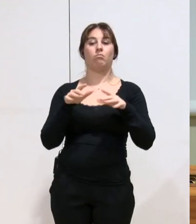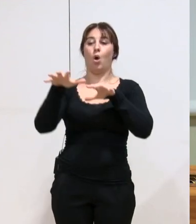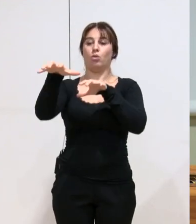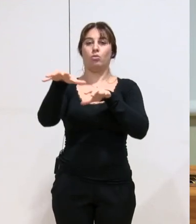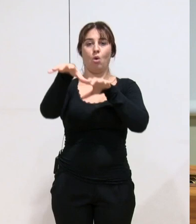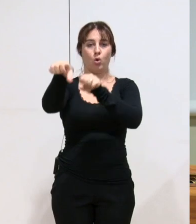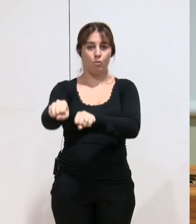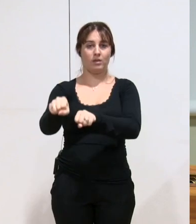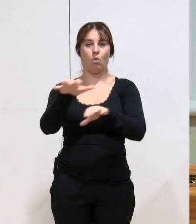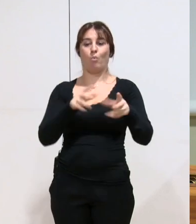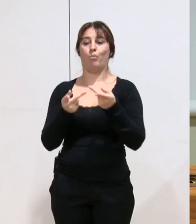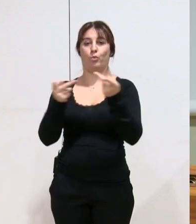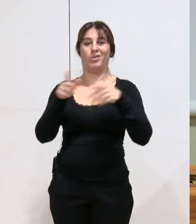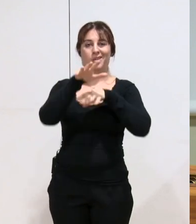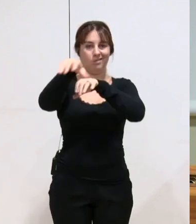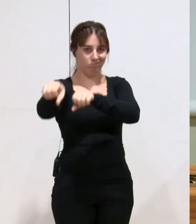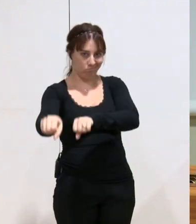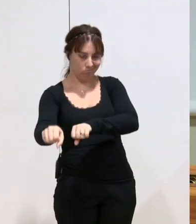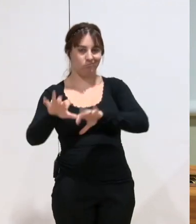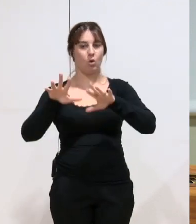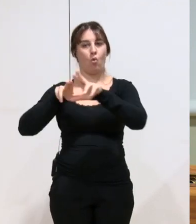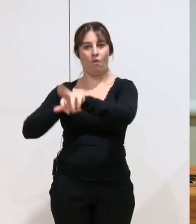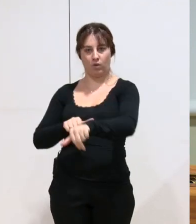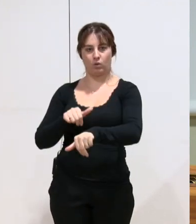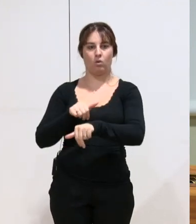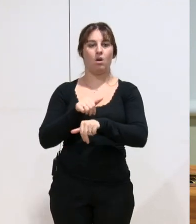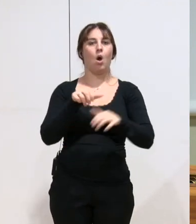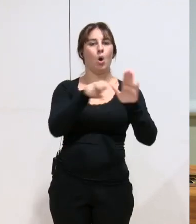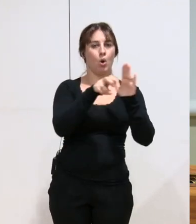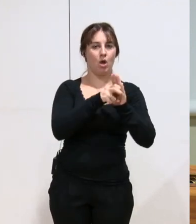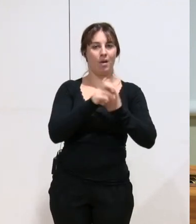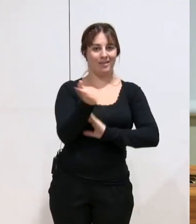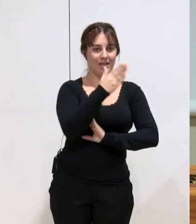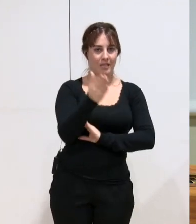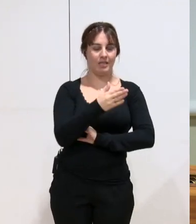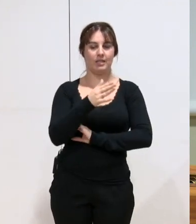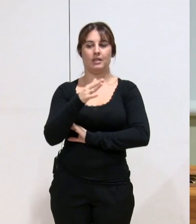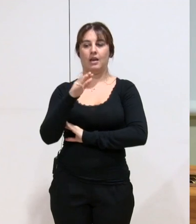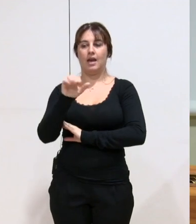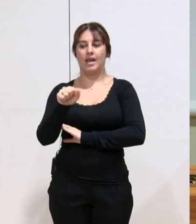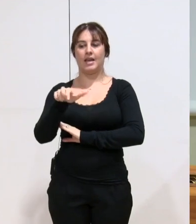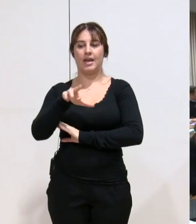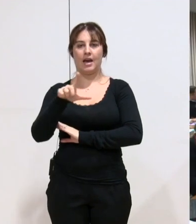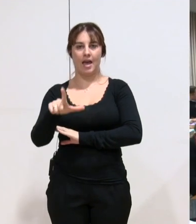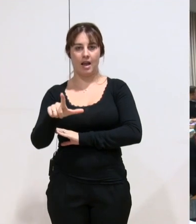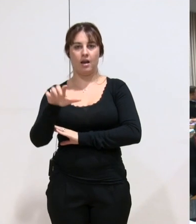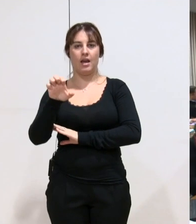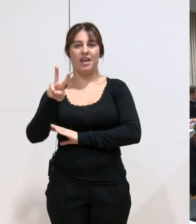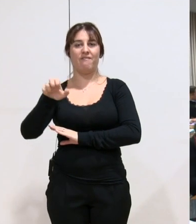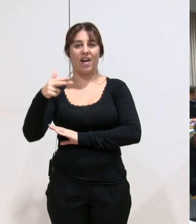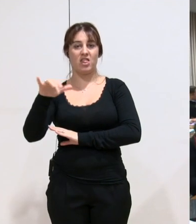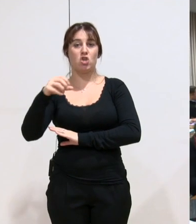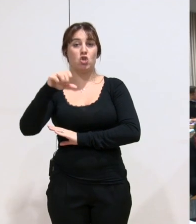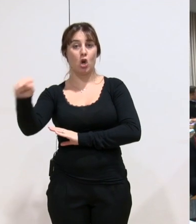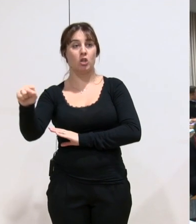là aussi avec le Grenoble Tennis et la SARL Evangelos. Y a-t-il des questions ?